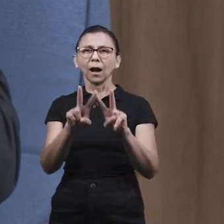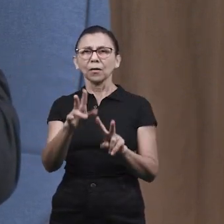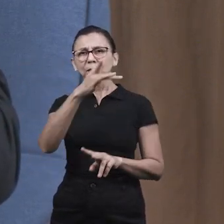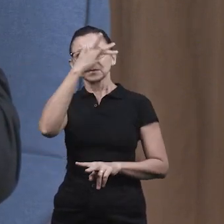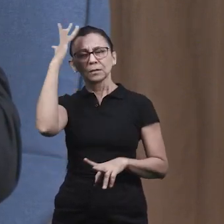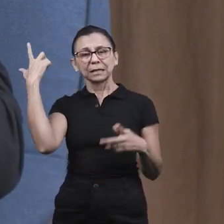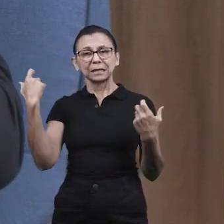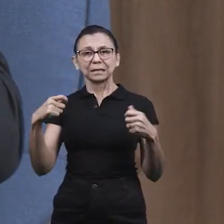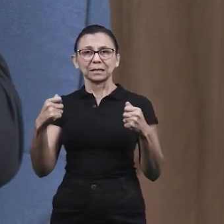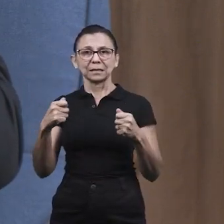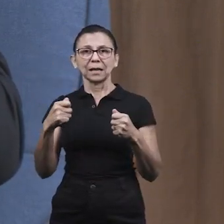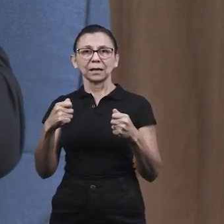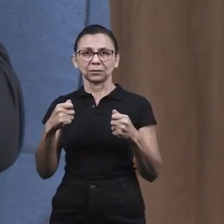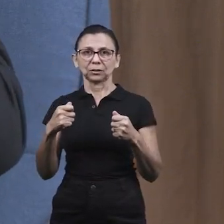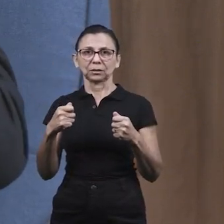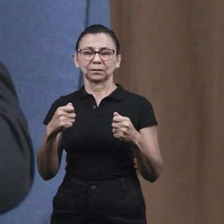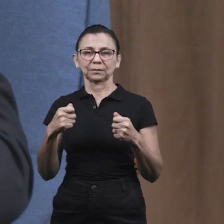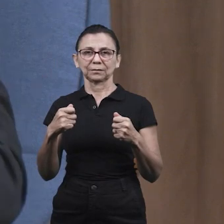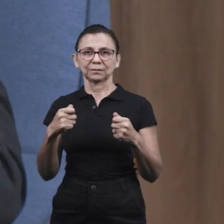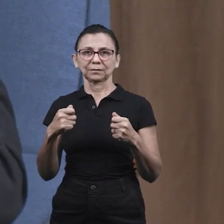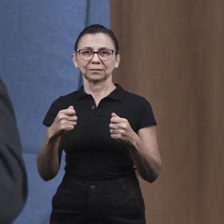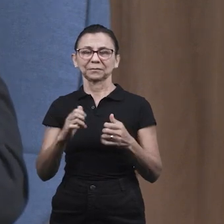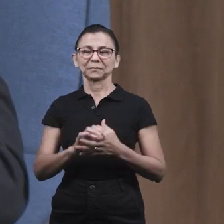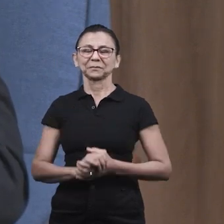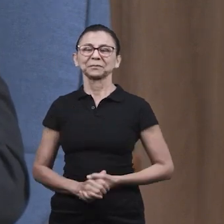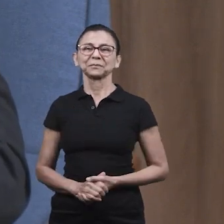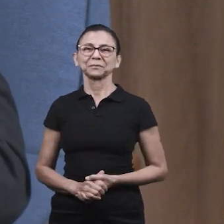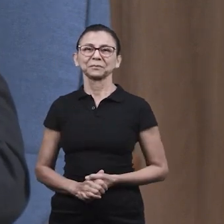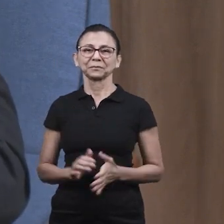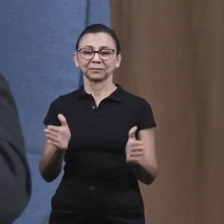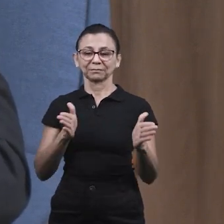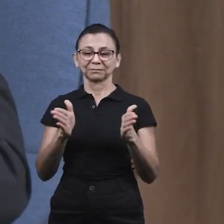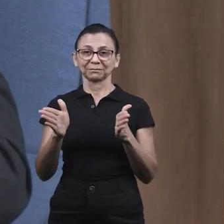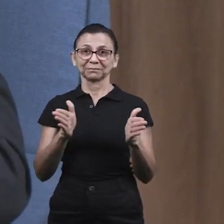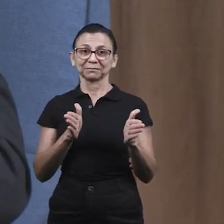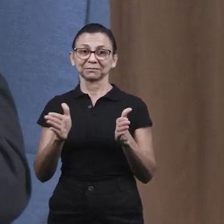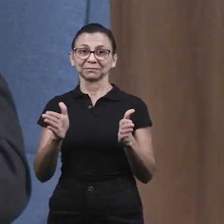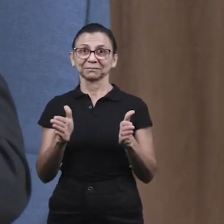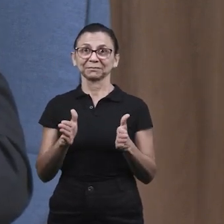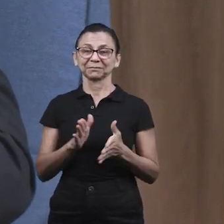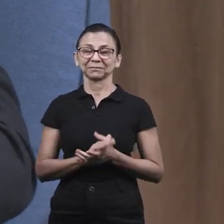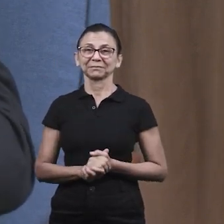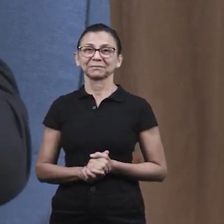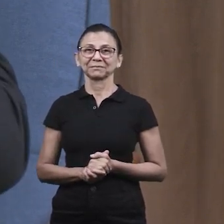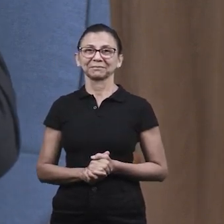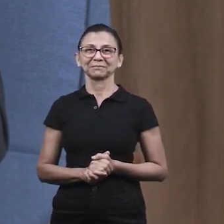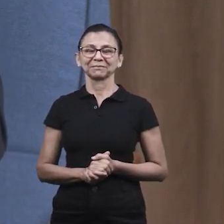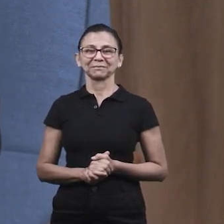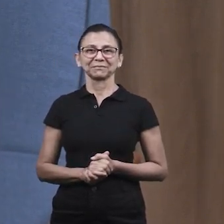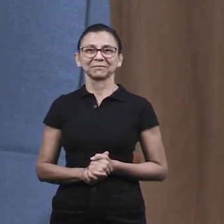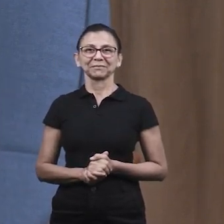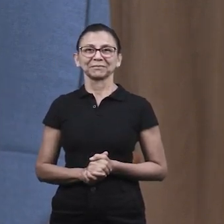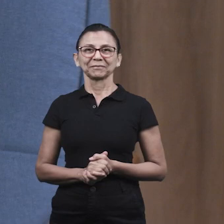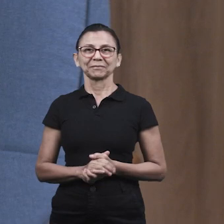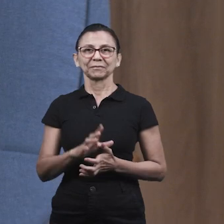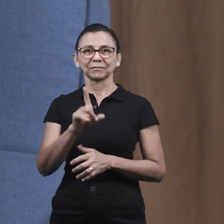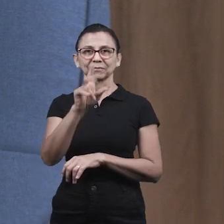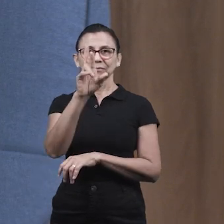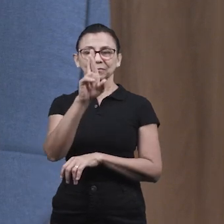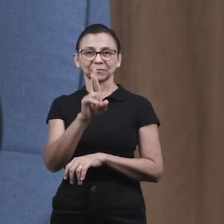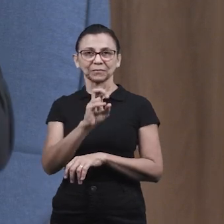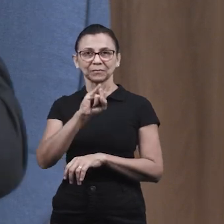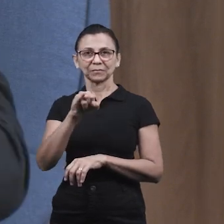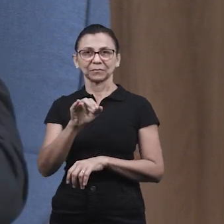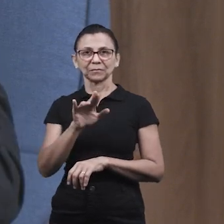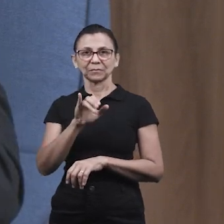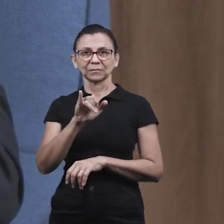spéciaux? Dans le volet accessibilité d'aujourd'hui, nous avons une nouvelle participation, la participation de la docteure Juliana Bezerra,